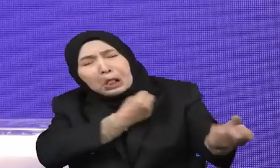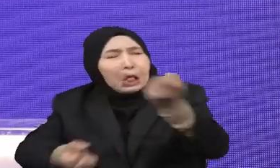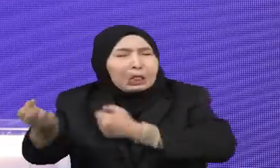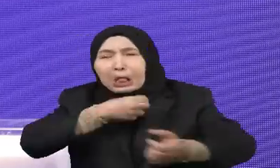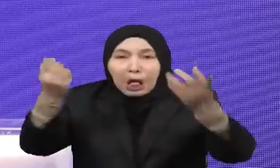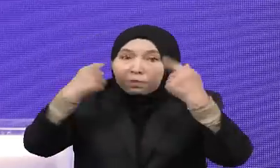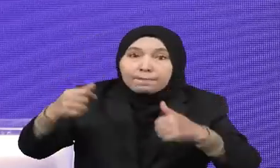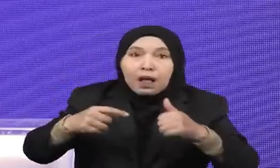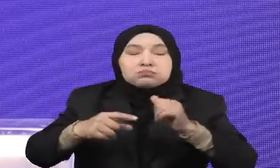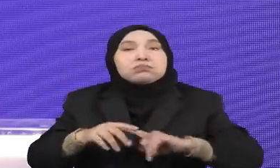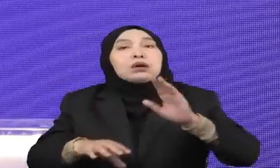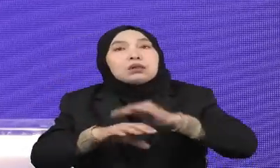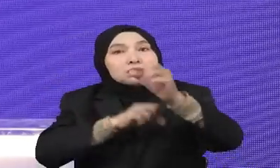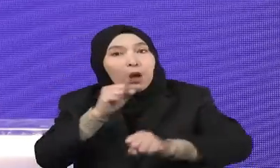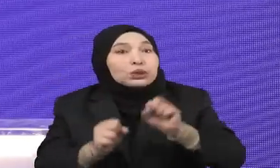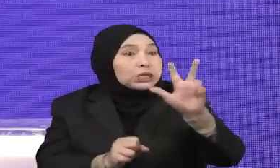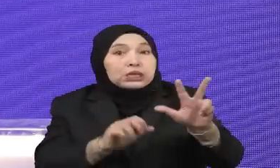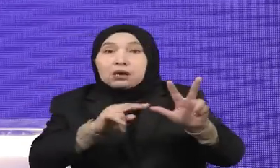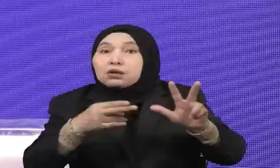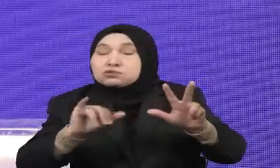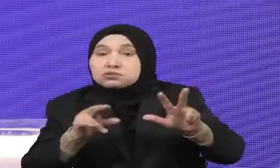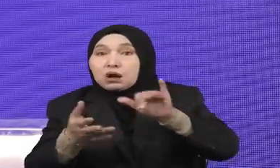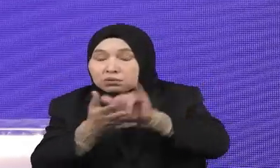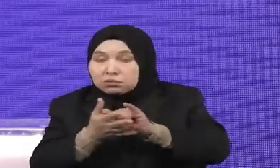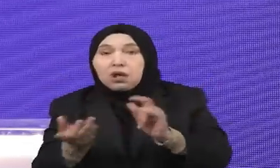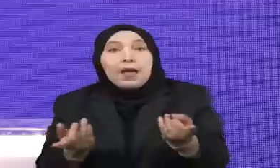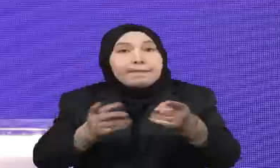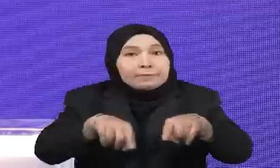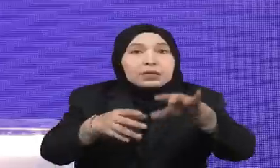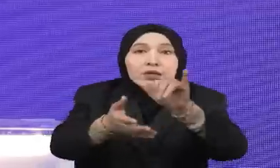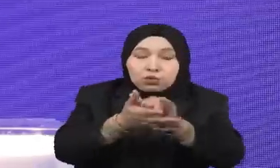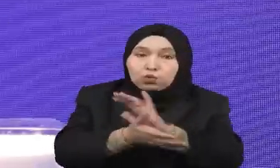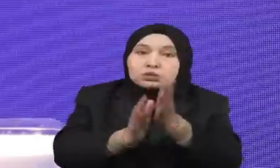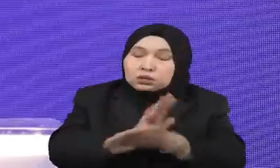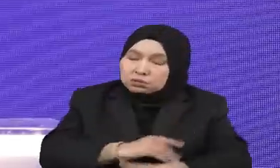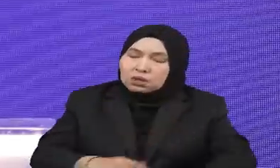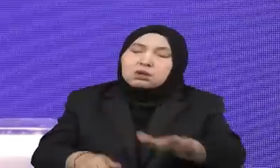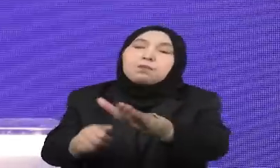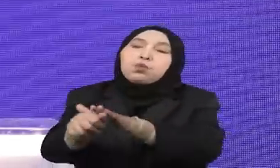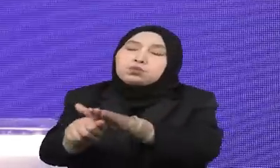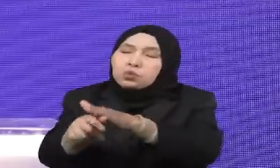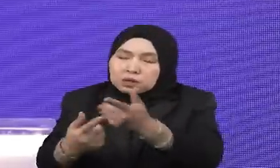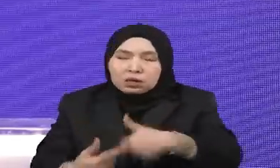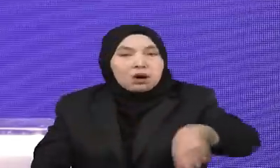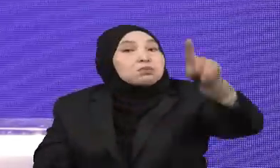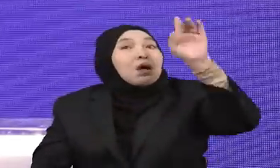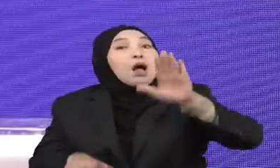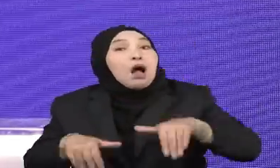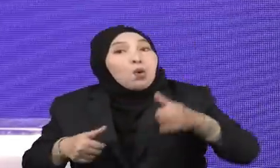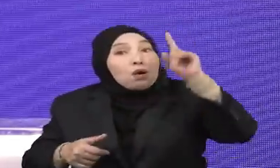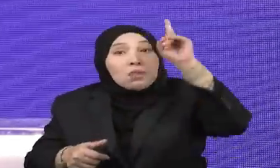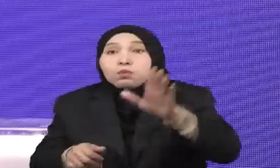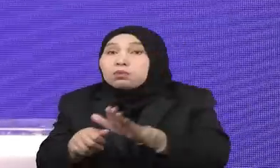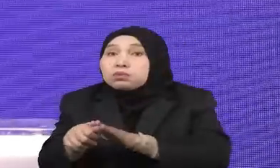pada tahun 3 hijrah itu berlakulah peristiwa itu Dan inilah bujukan daripada Allah Subhanahu Wa Ta'ala Bagaimana Allah membujuk Allah